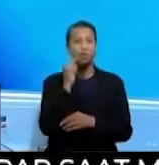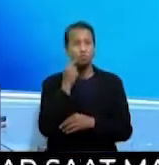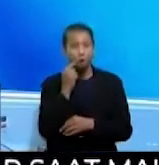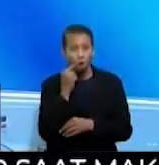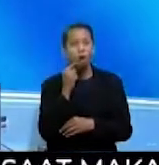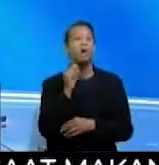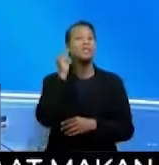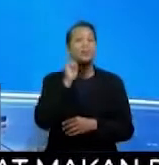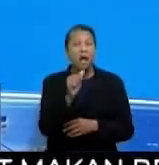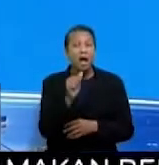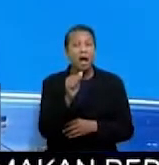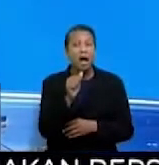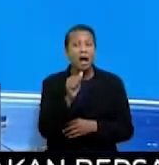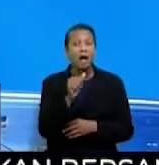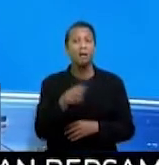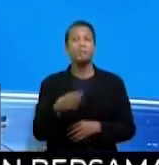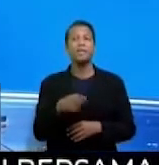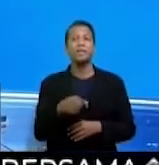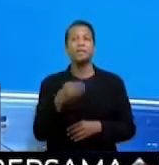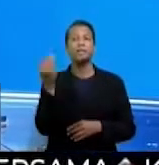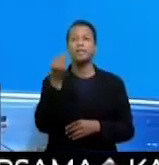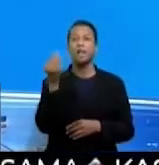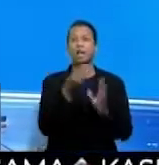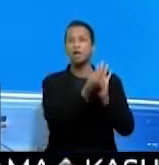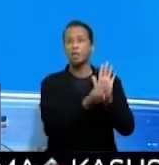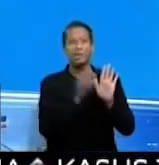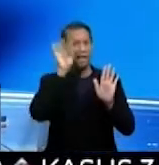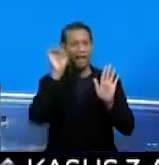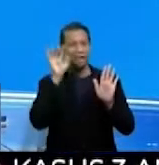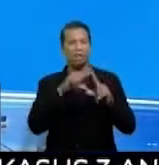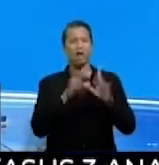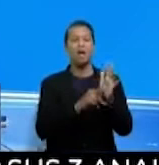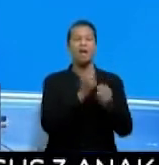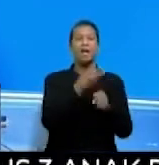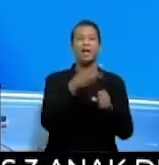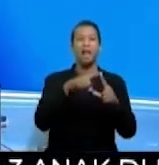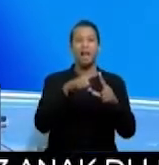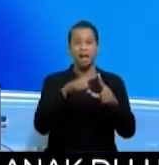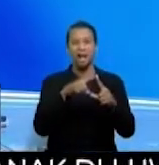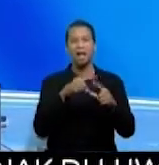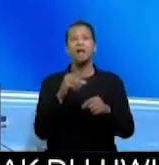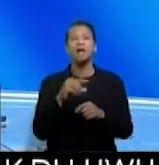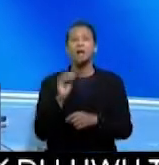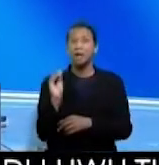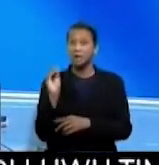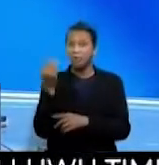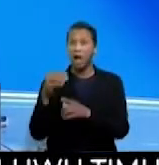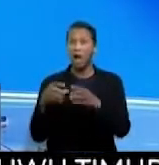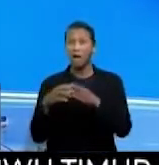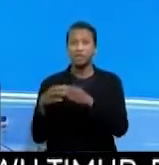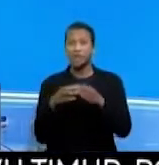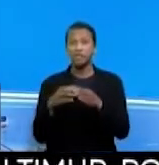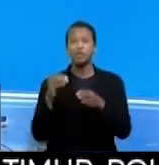Pariwisata dan Ekonomi Kreatif Republik Indonesia, Ibu Angela Tanusudibyo, dan Ketua Umum Asosiasi Produser Film Indonesia,